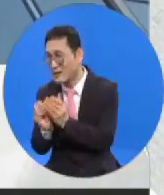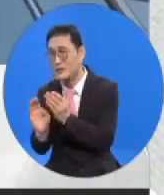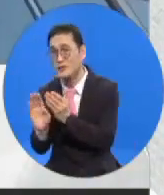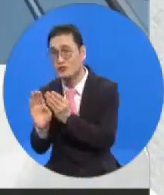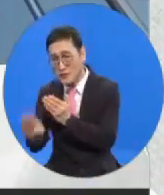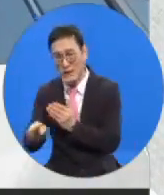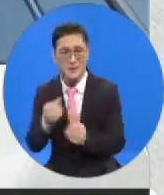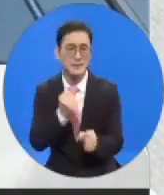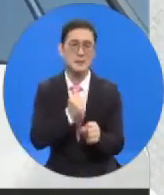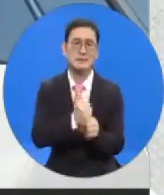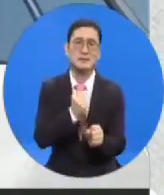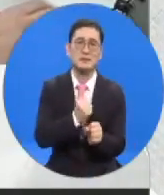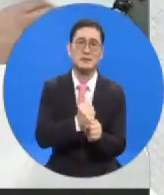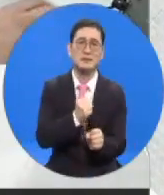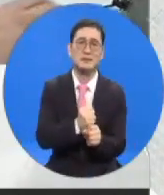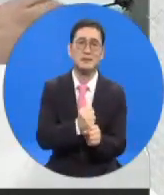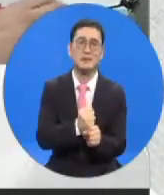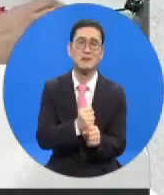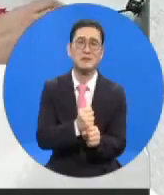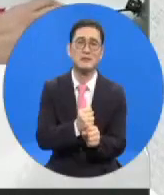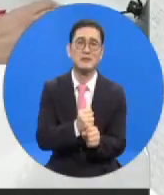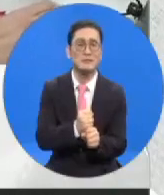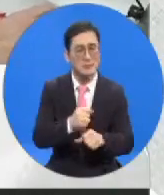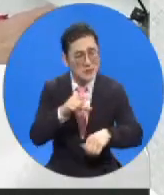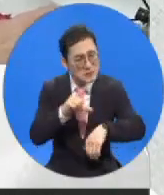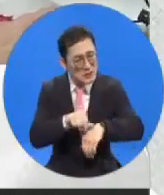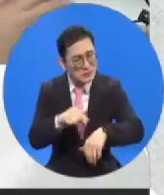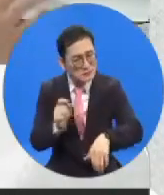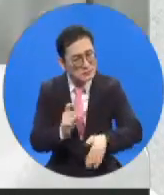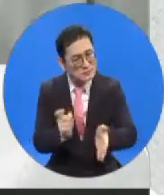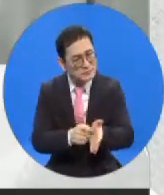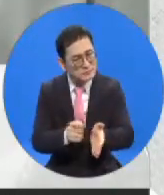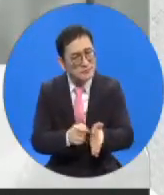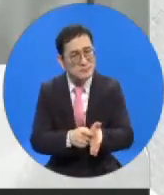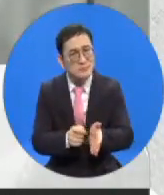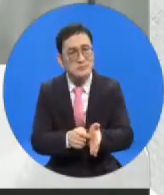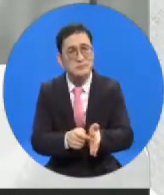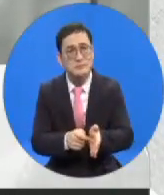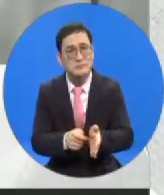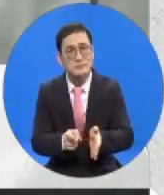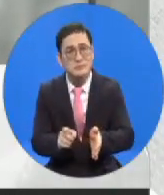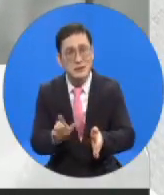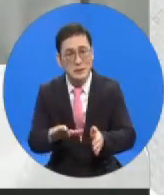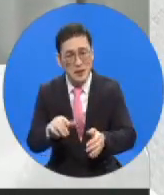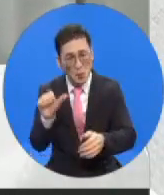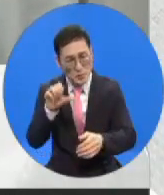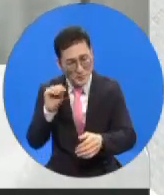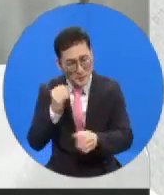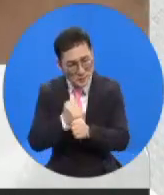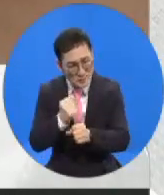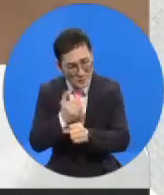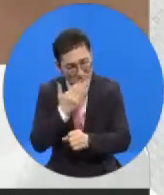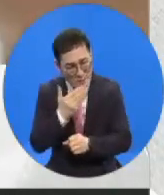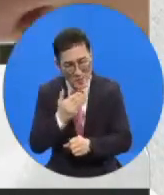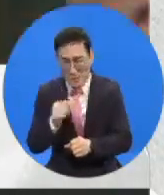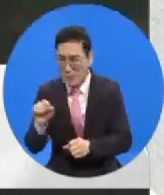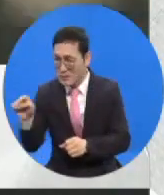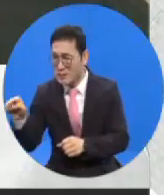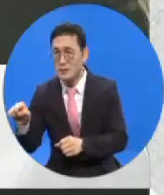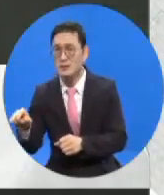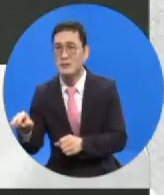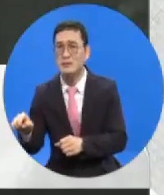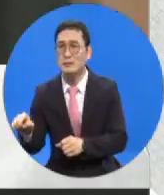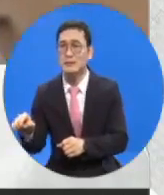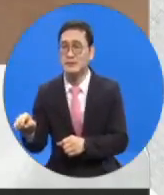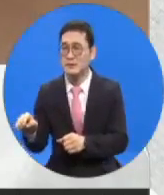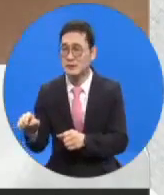어쨌든 되게 좀 자신만만하게 보는 것 같다. 보통 이제 저런 부분에 대해서는 오히려 약간 보수적으로